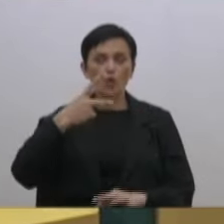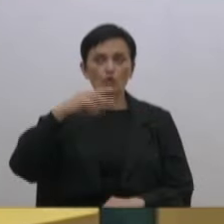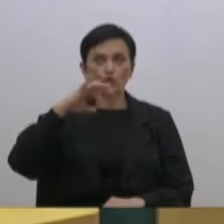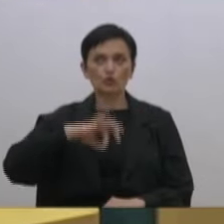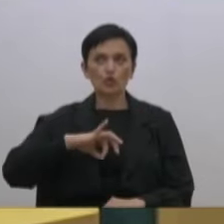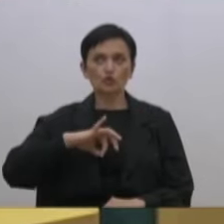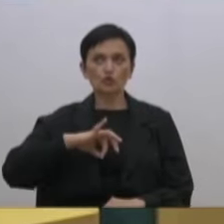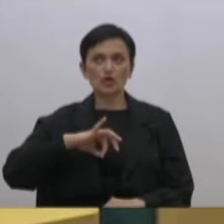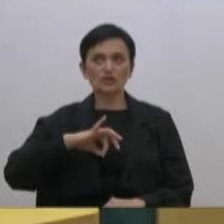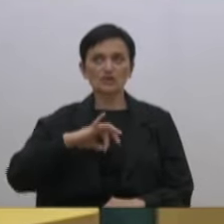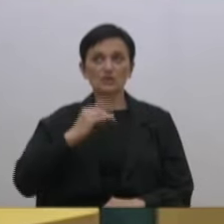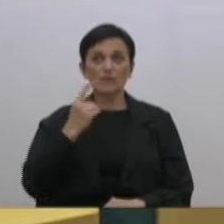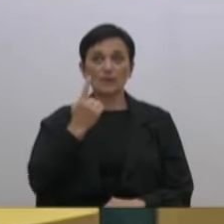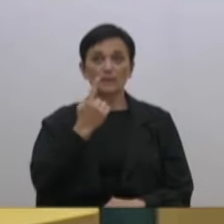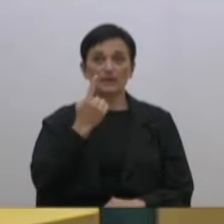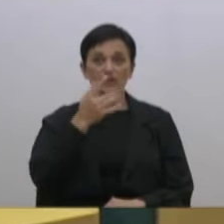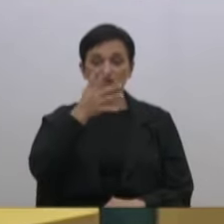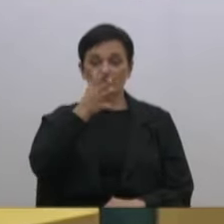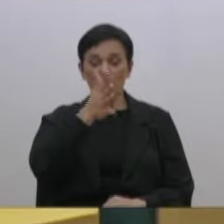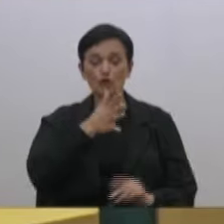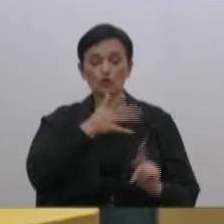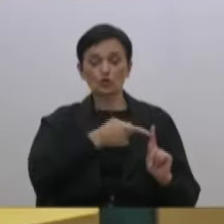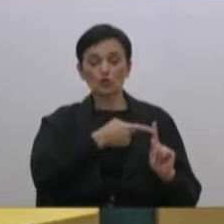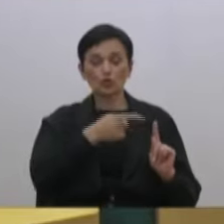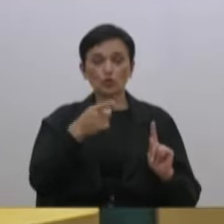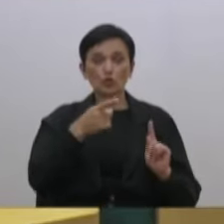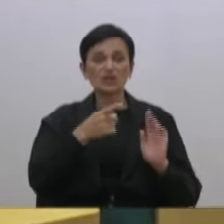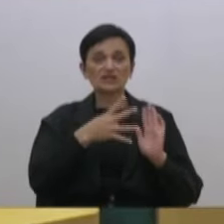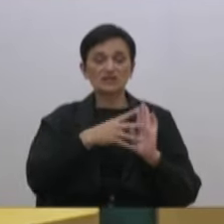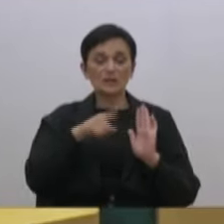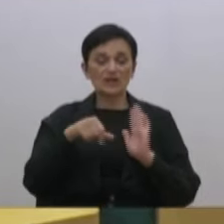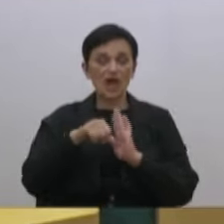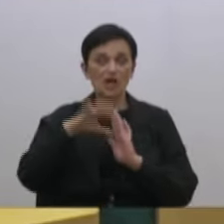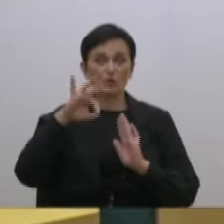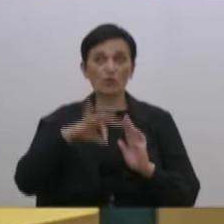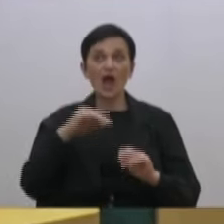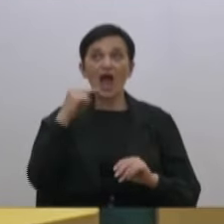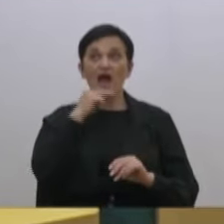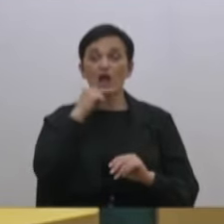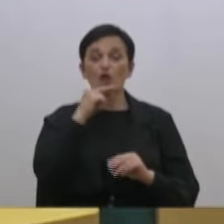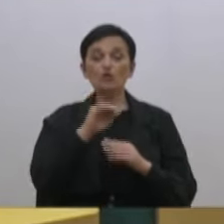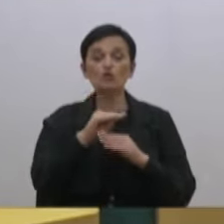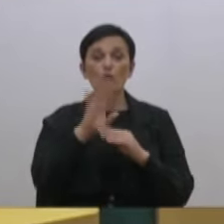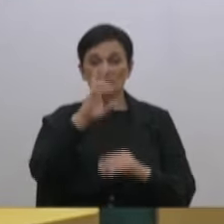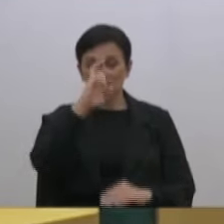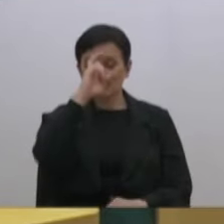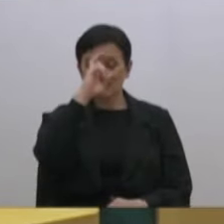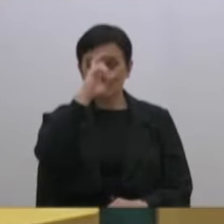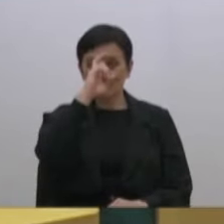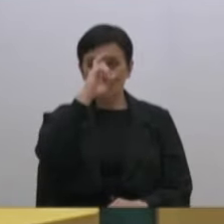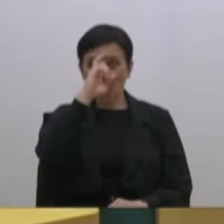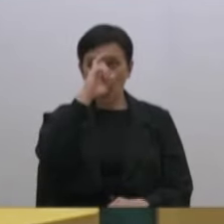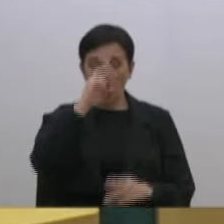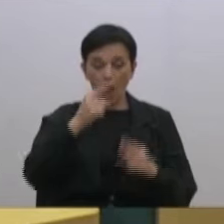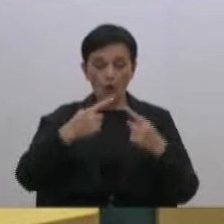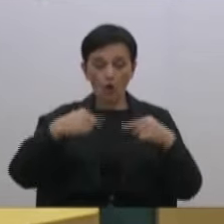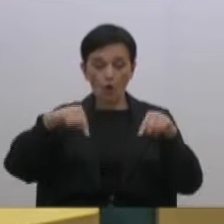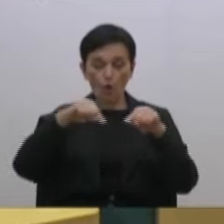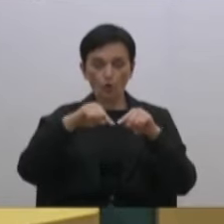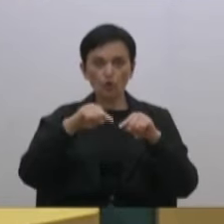9.2% და პირველი ეს ხუთითვის არის 9.6%. ეკონომიკური ზრდა კი არა, სახელმწიფოებრიობას